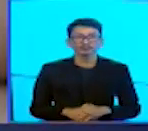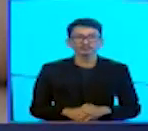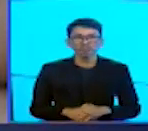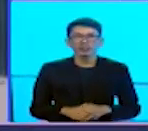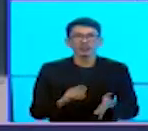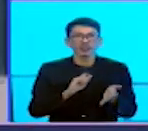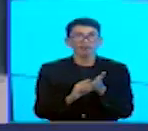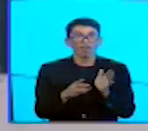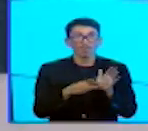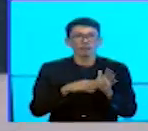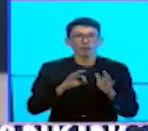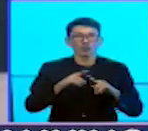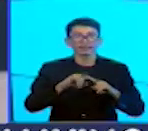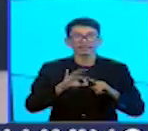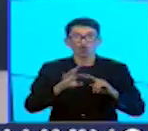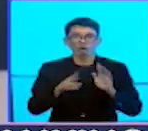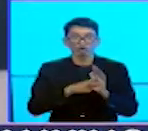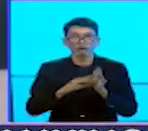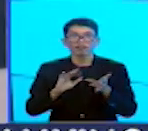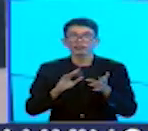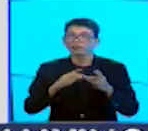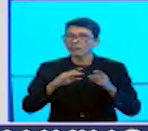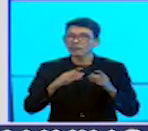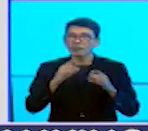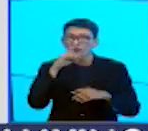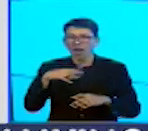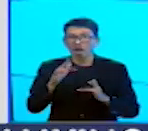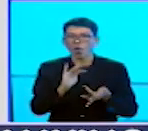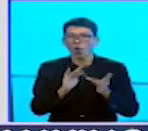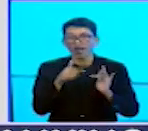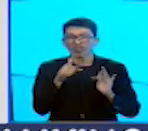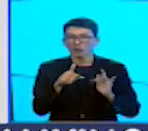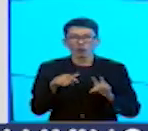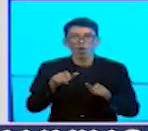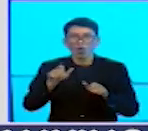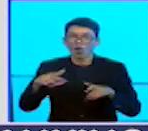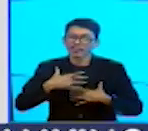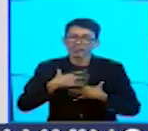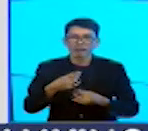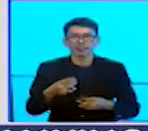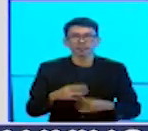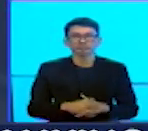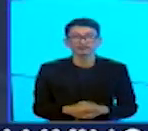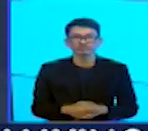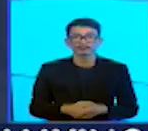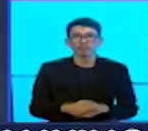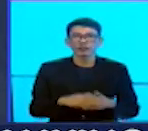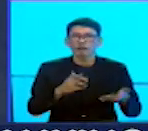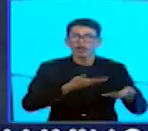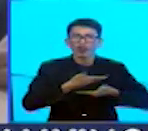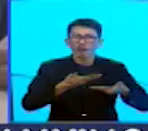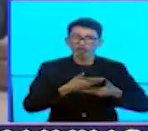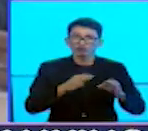Motion banking hadir di tengah digitalisasi perbankan yang kini tengah diminati nasabah. Setelah mengantongi lisensi layanan